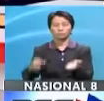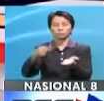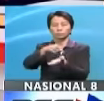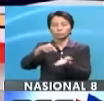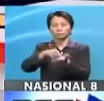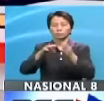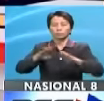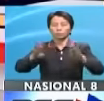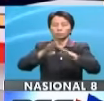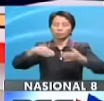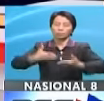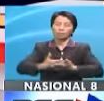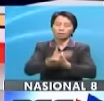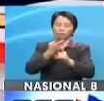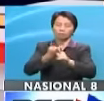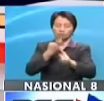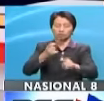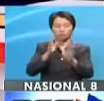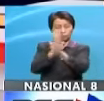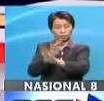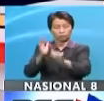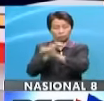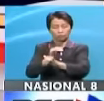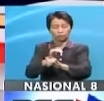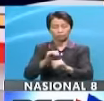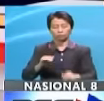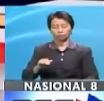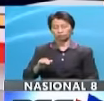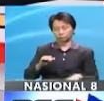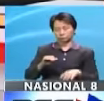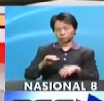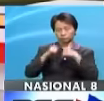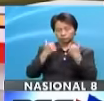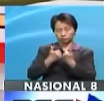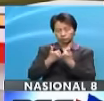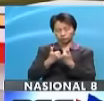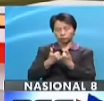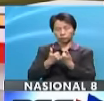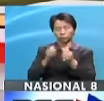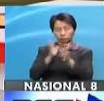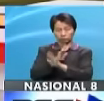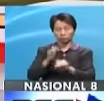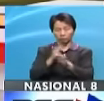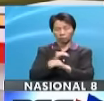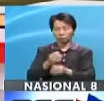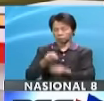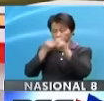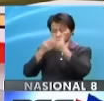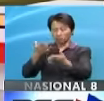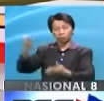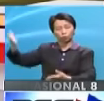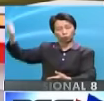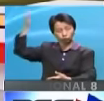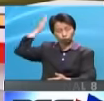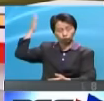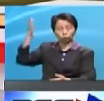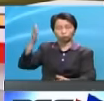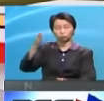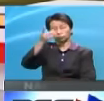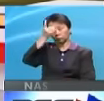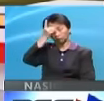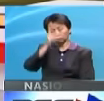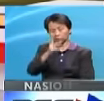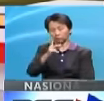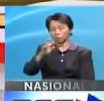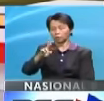Ini pula berita terbaru dari Bumi Kenyalang. Persatuan Bola Sepak Sarawak FAS mengumumkan bekas pengendali skuad Harimau Malaya Datuk